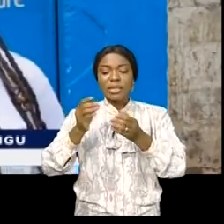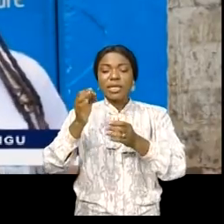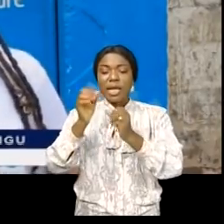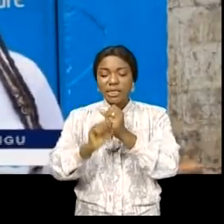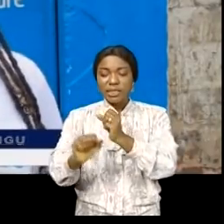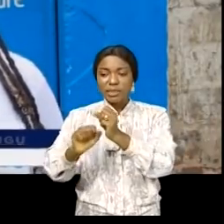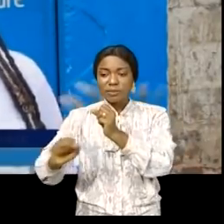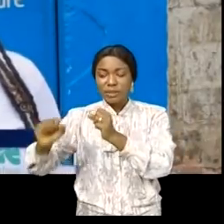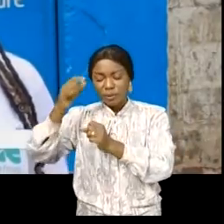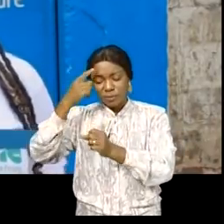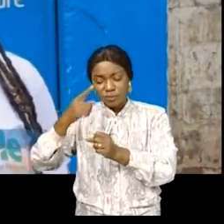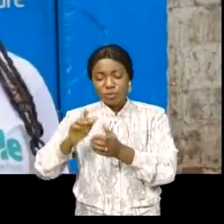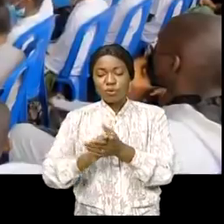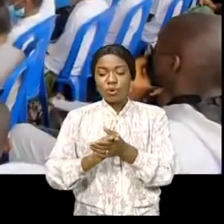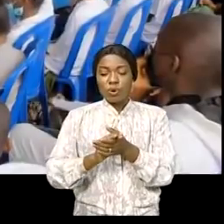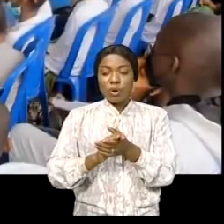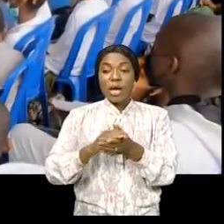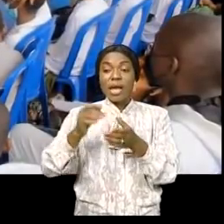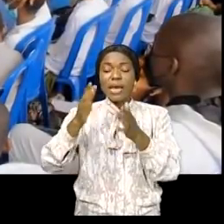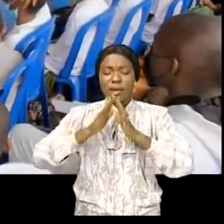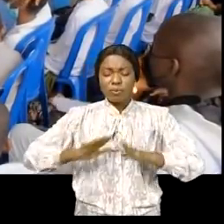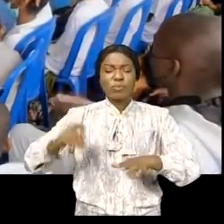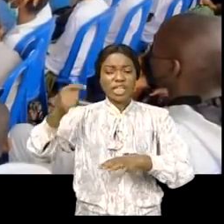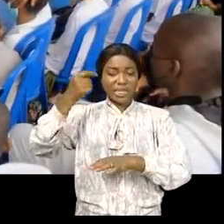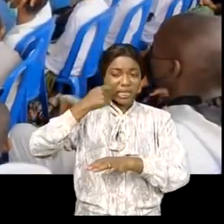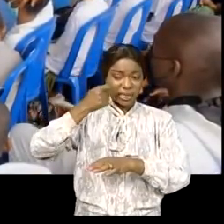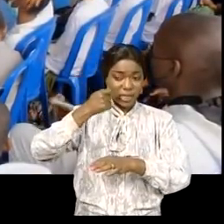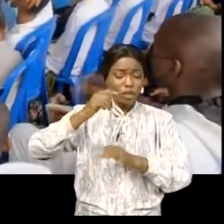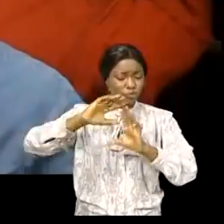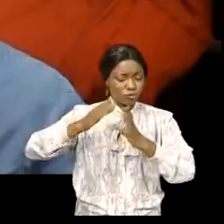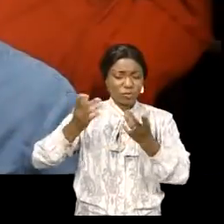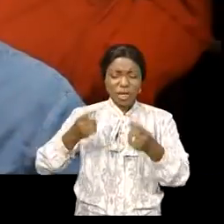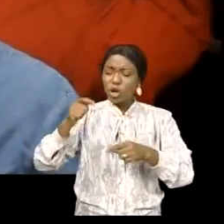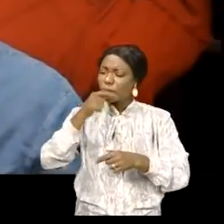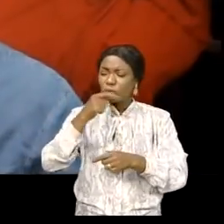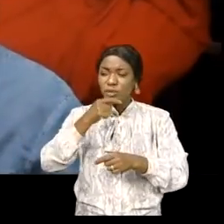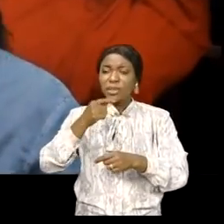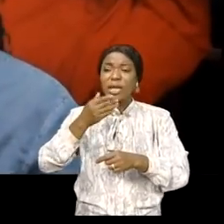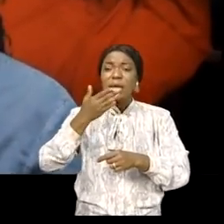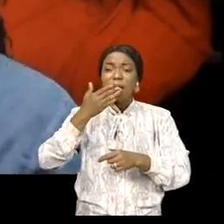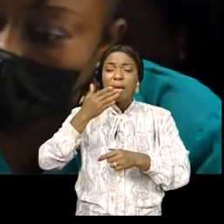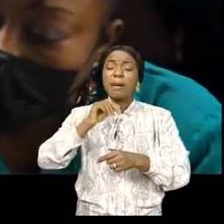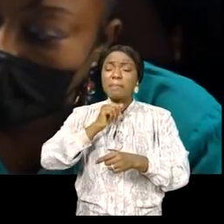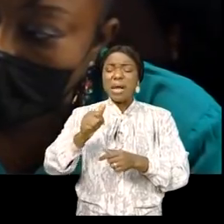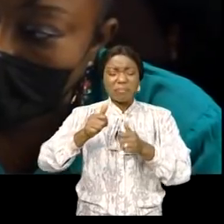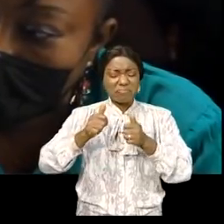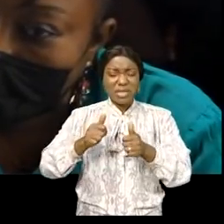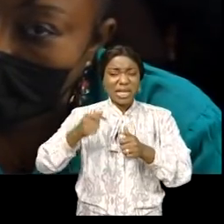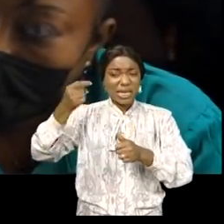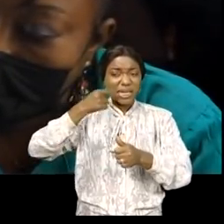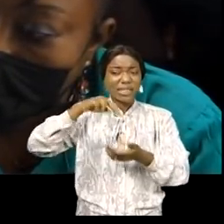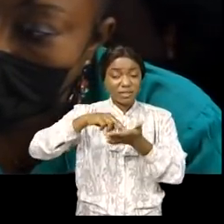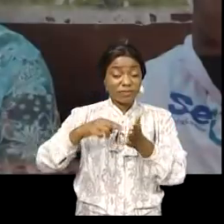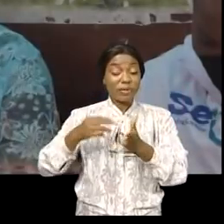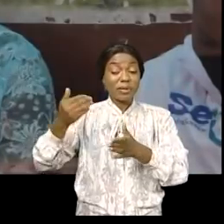dû exposer les causes, les conséquences, tout ce qui arrive lorsqu'on ne prend pas soin de sa bouche, lorsqu'on ne prend pas soin de ses dents. Ce qui fait